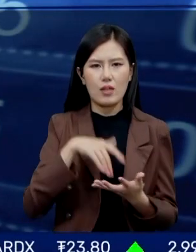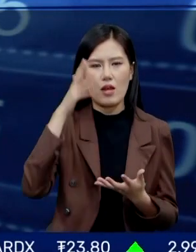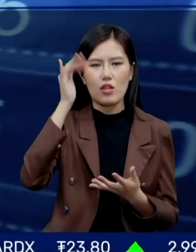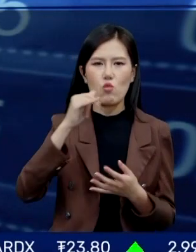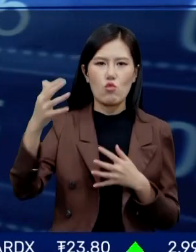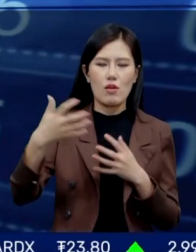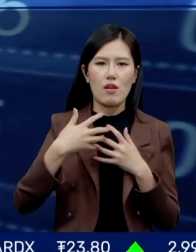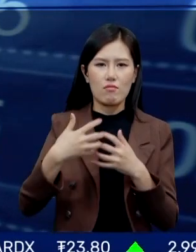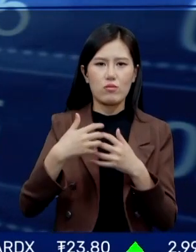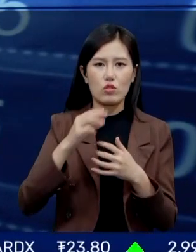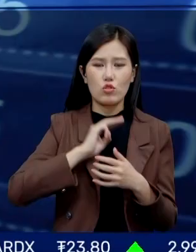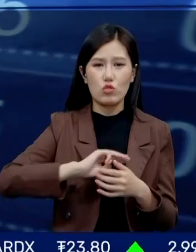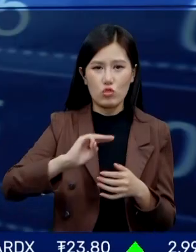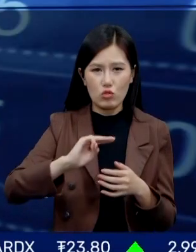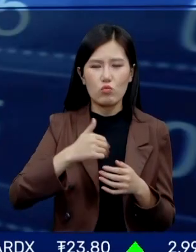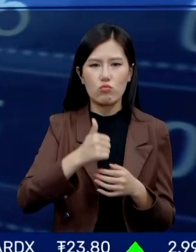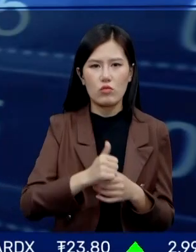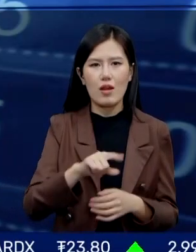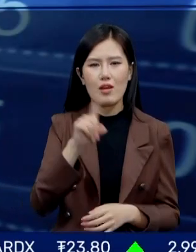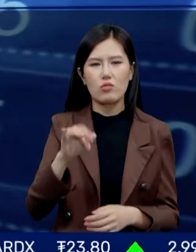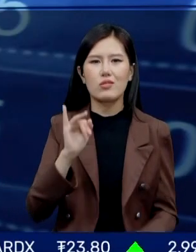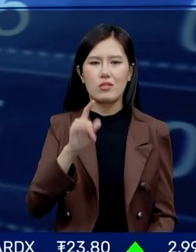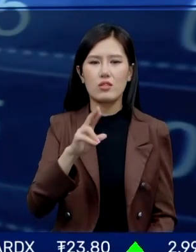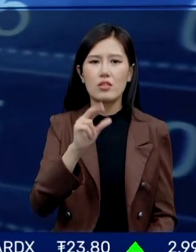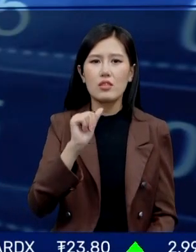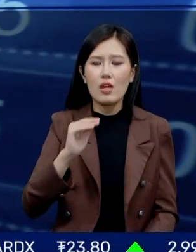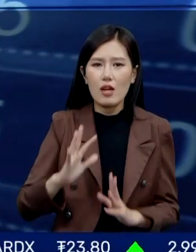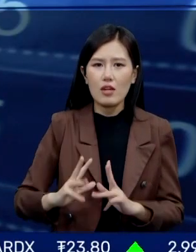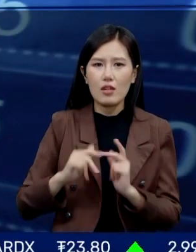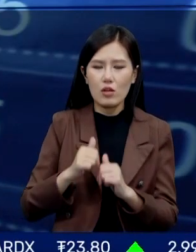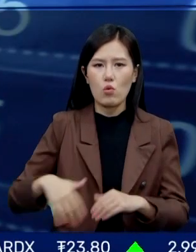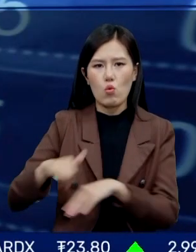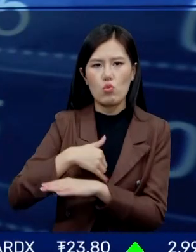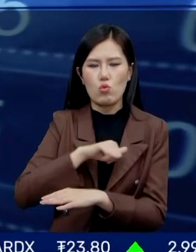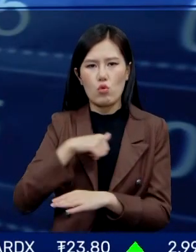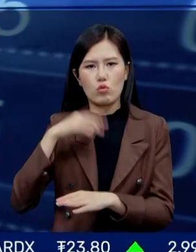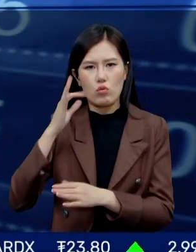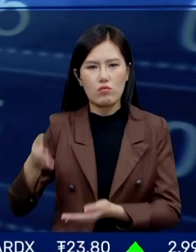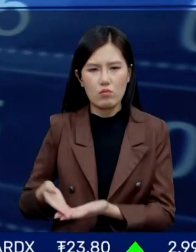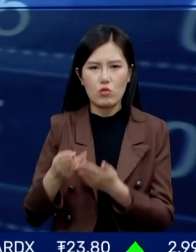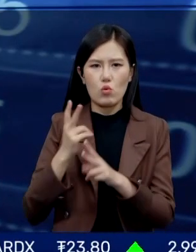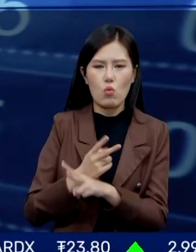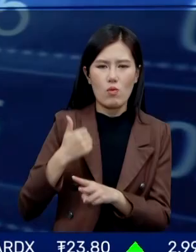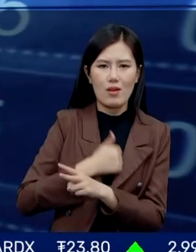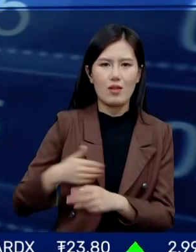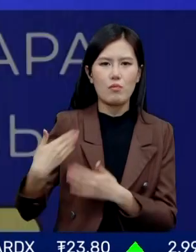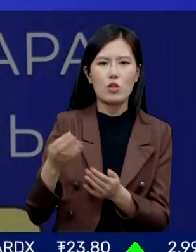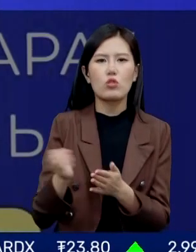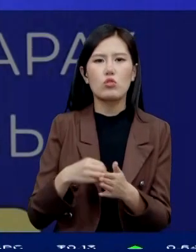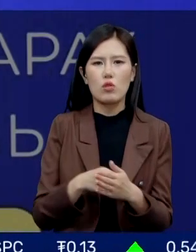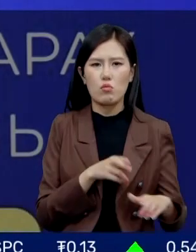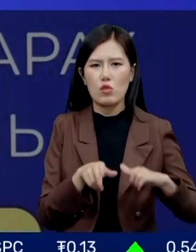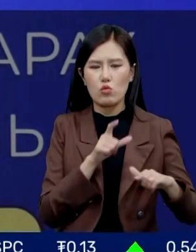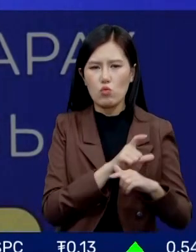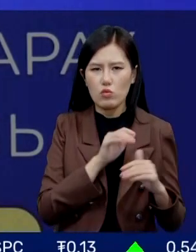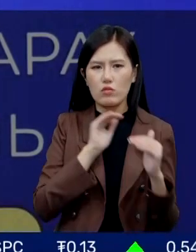бий. Тэдгээрийг шийдвэрлэхэд төр бодлогоор дэмжиж хууль эрхцэн орчныг сайжруулах шаардлагатайг бизнес эрхлэгчид хэлж байна.